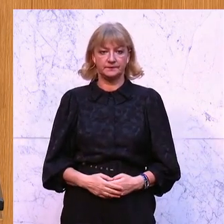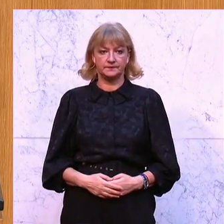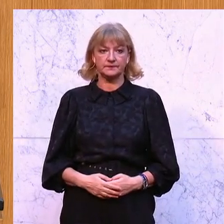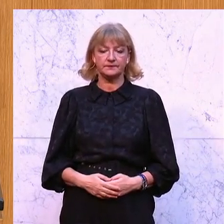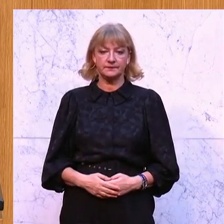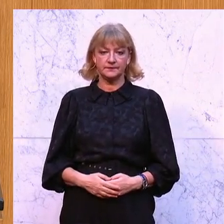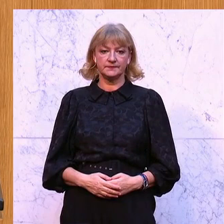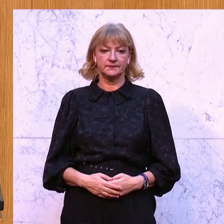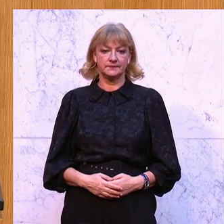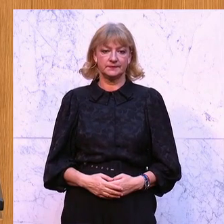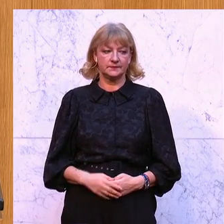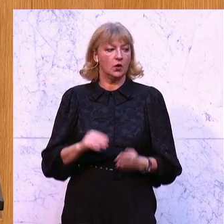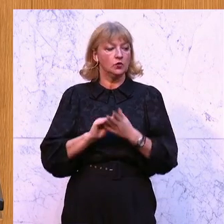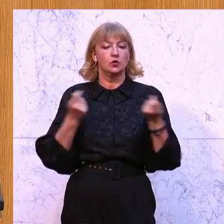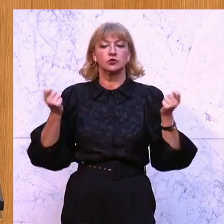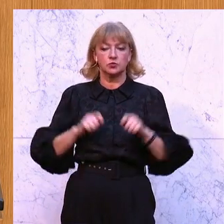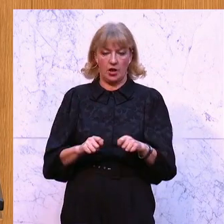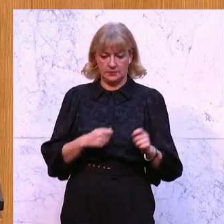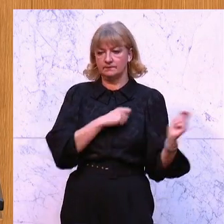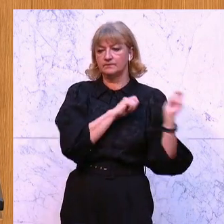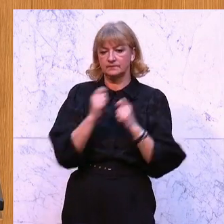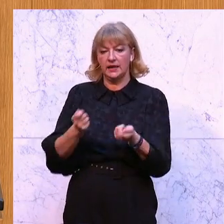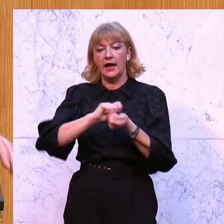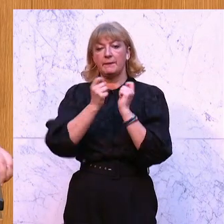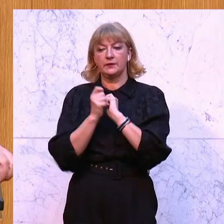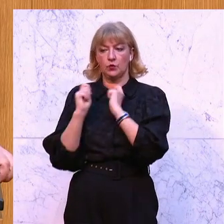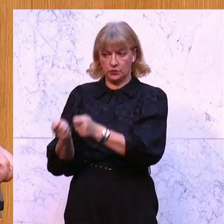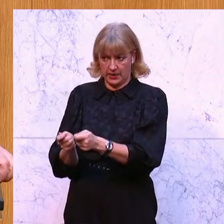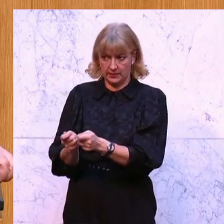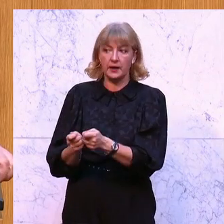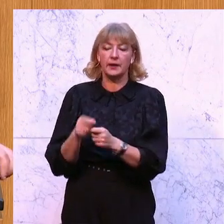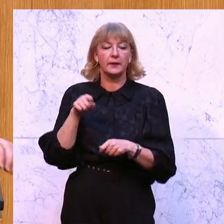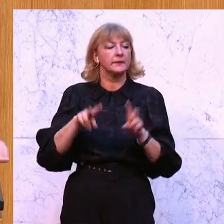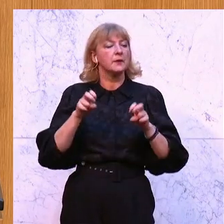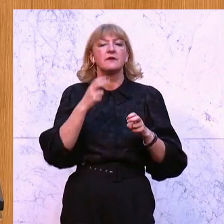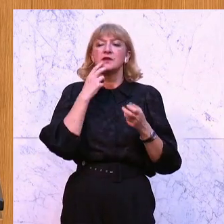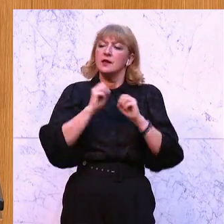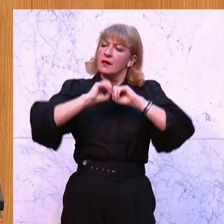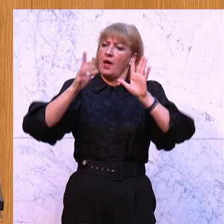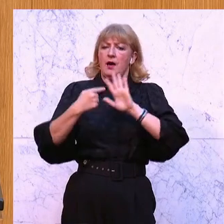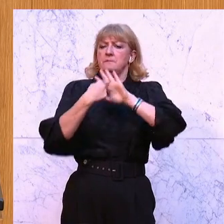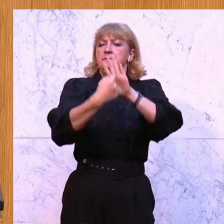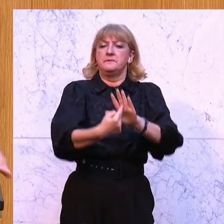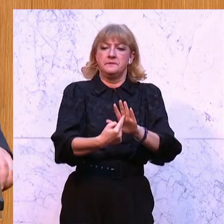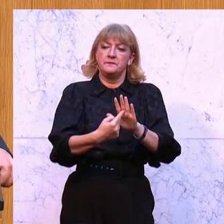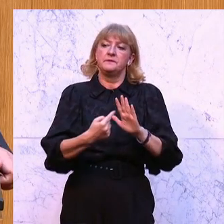Erlauben Sie mir noch im Anschluss einen Abänderungsantrag einzubringen. Und zwar, es geht hier um eine Klarstellung, dass ich